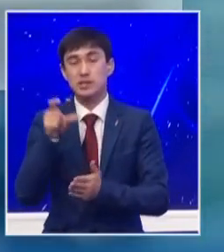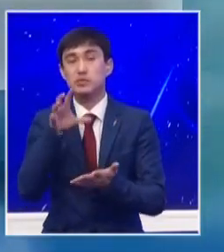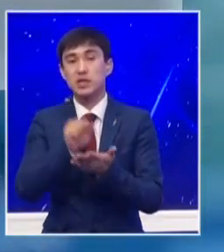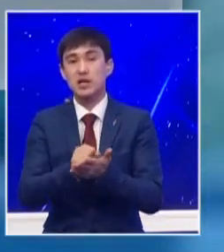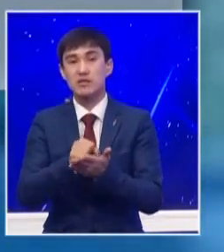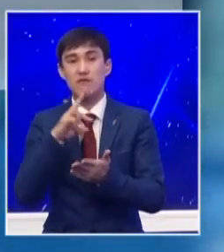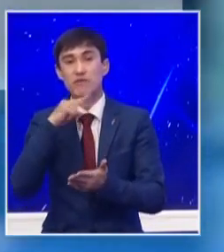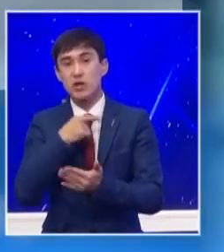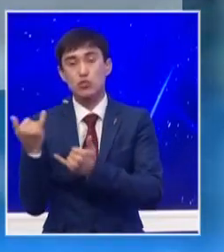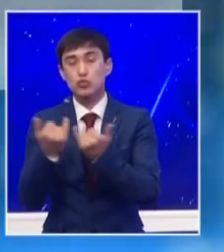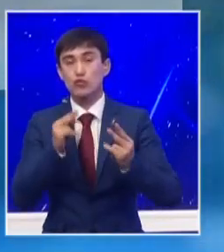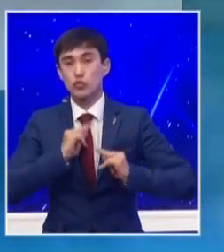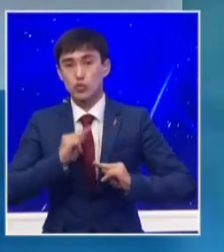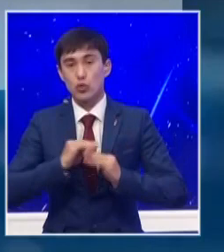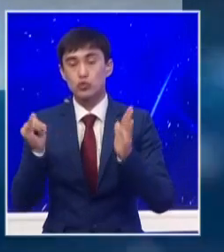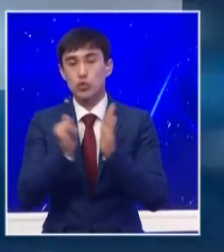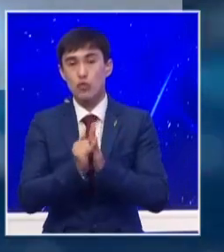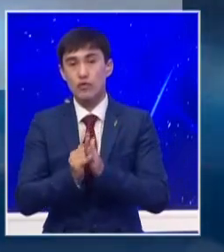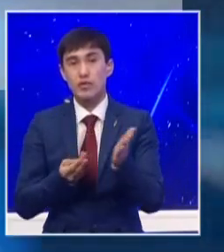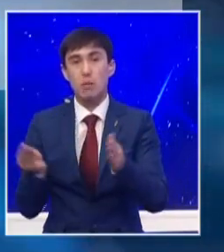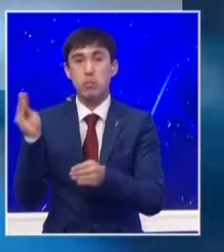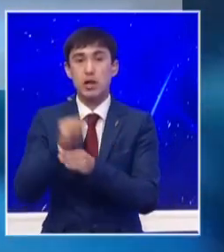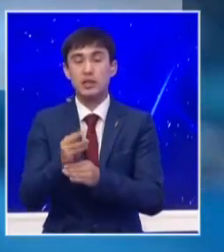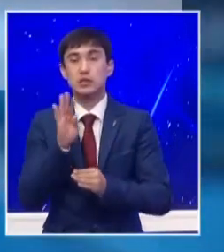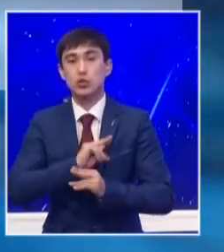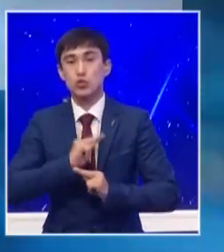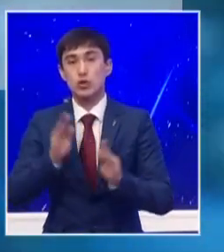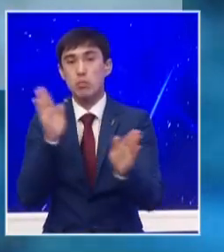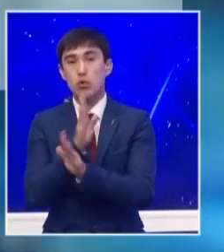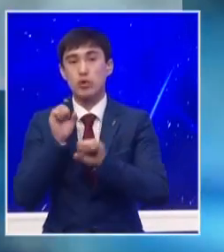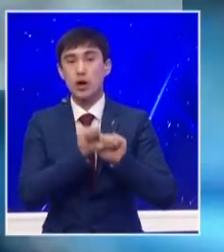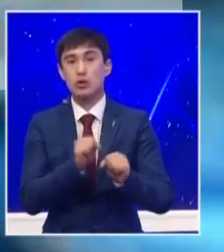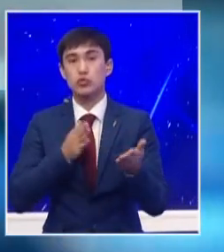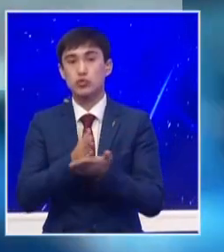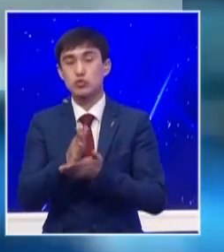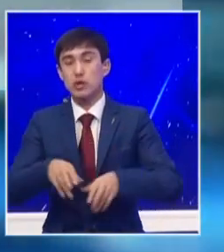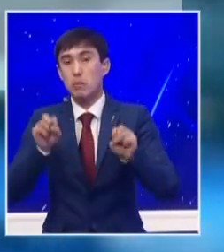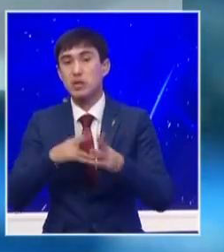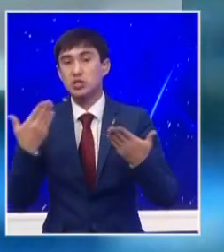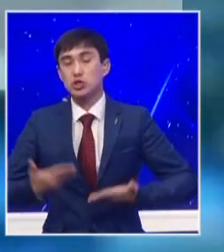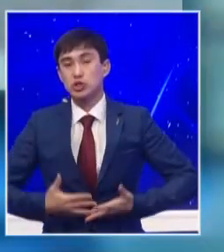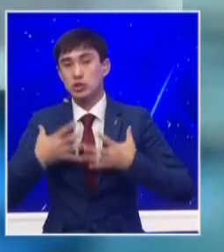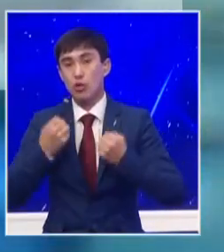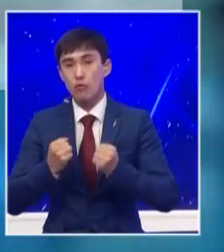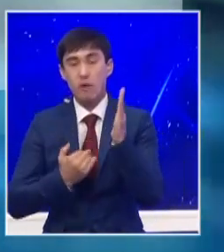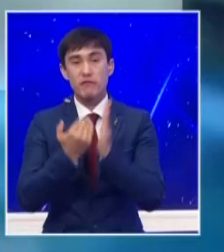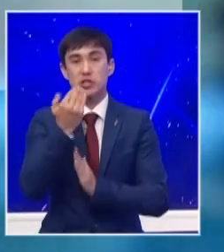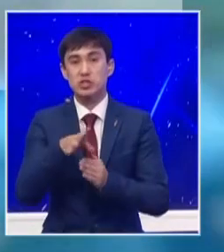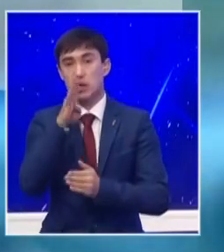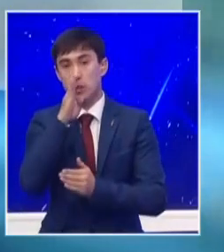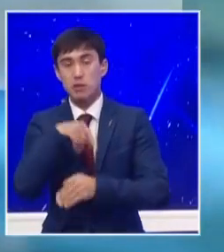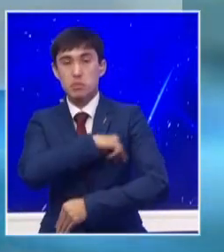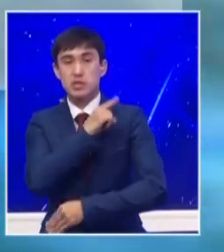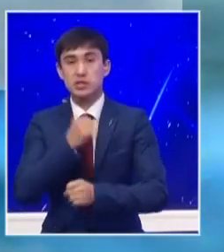во Вредных условиях труда установлена доплата сотрудникам природоохранных служб за риски для жизни и здоровья повышены зарплаты